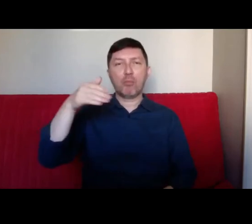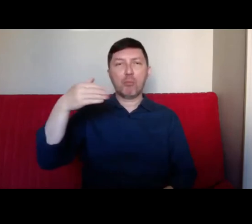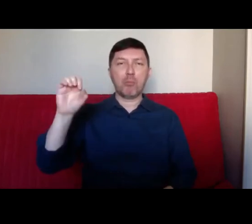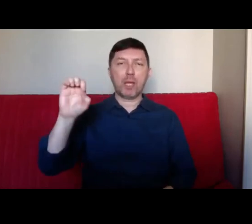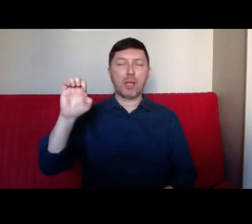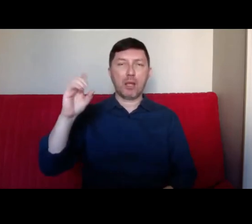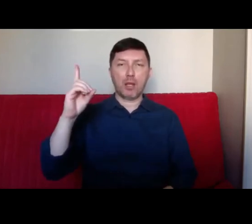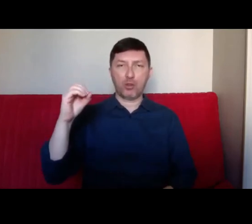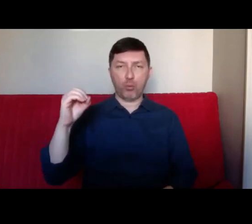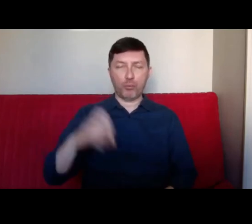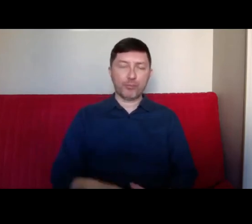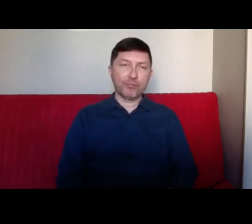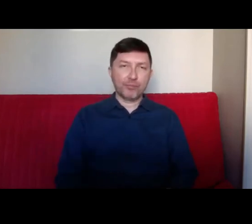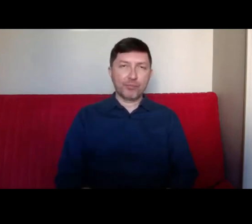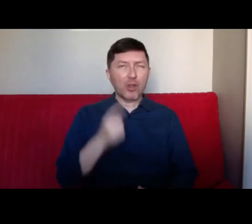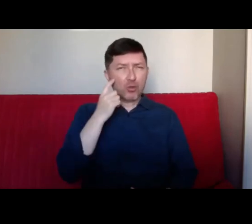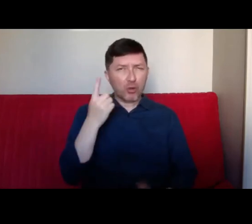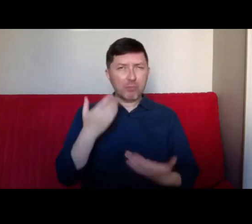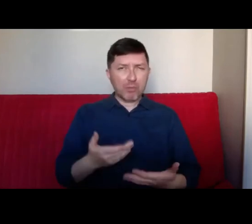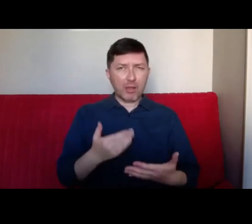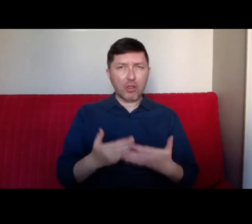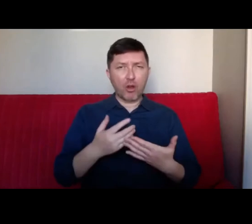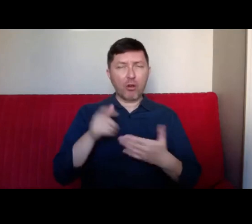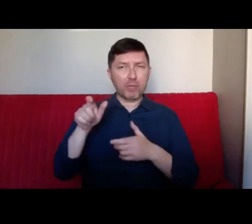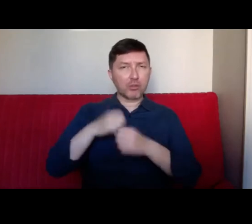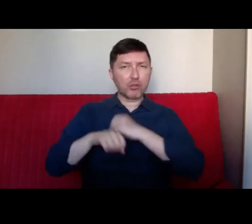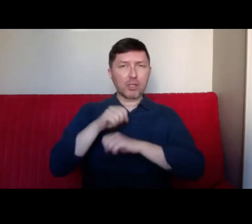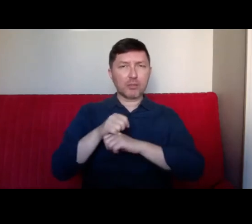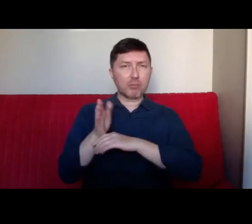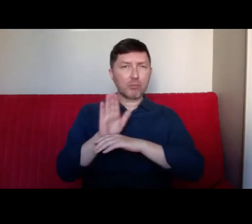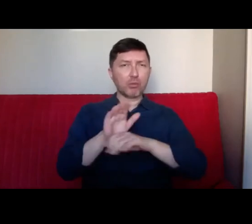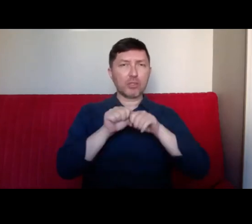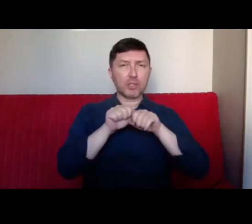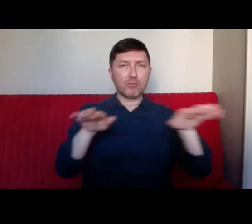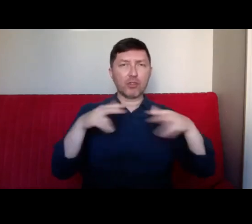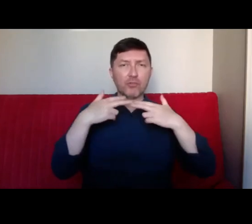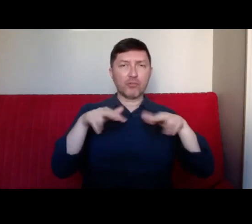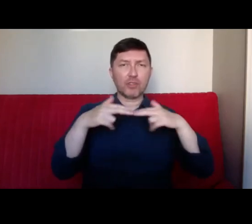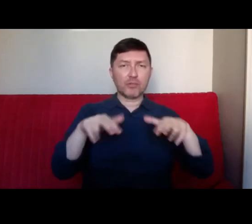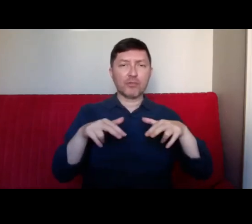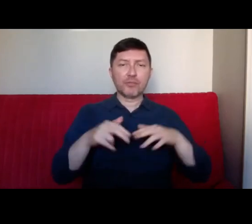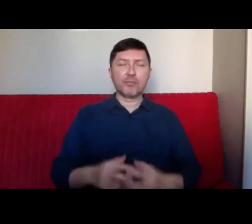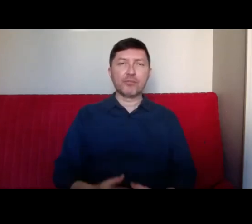will put the video on so we can join it and enjoy it.